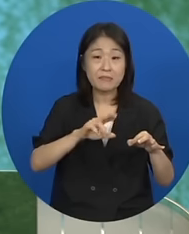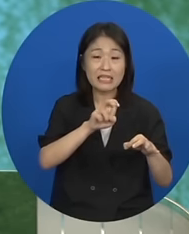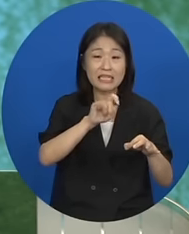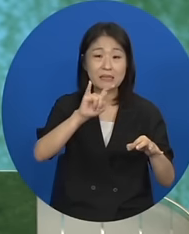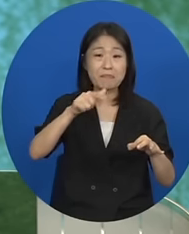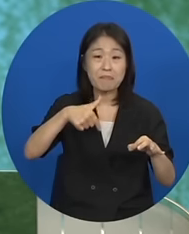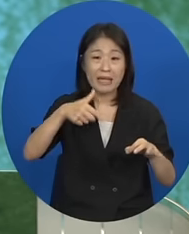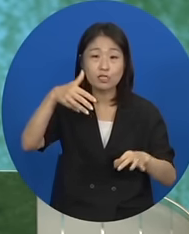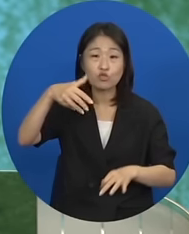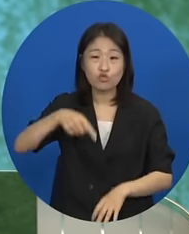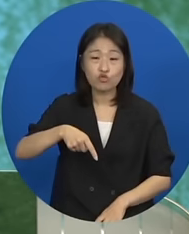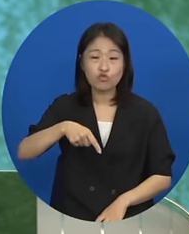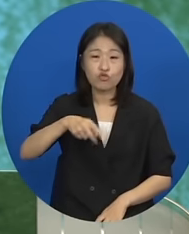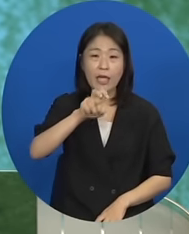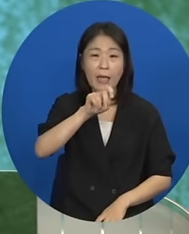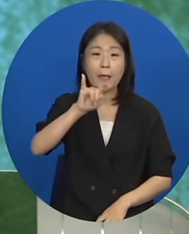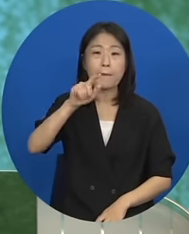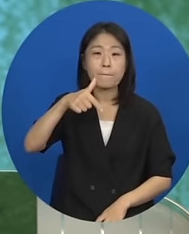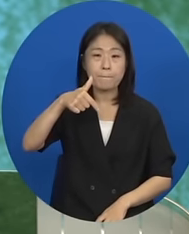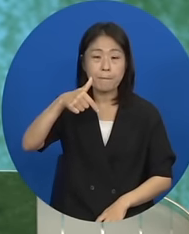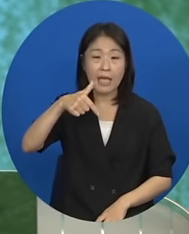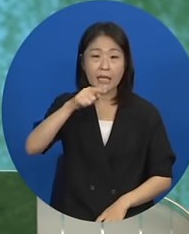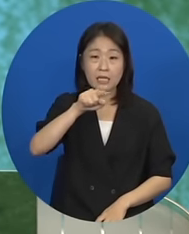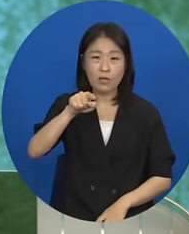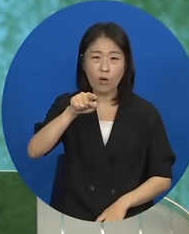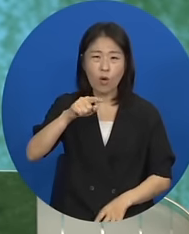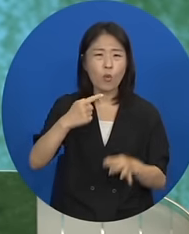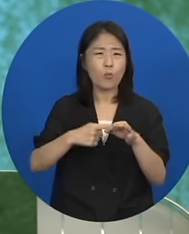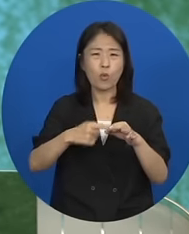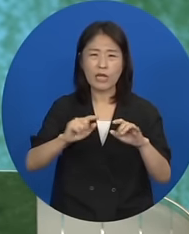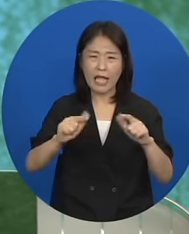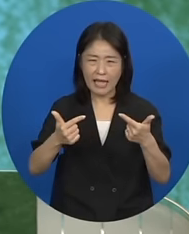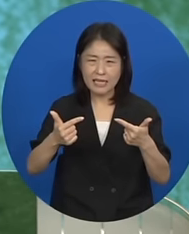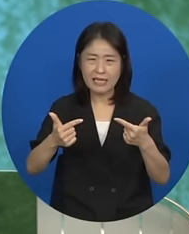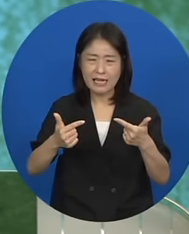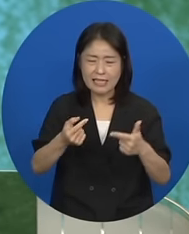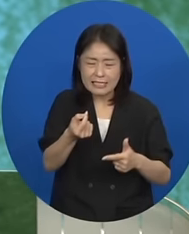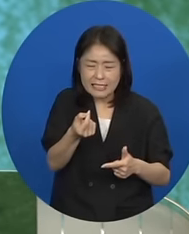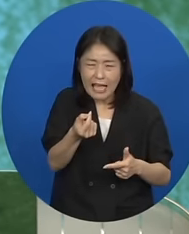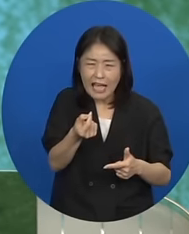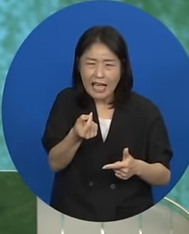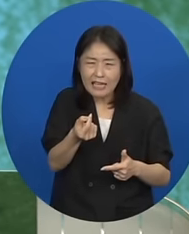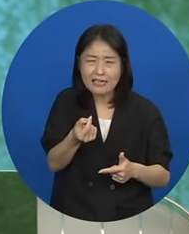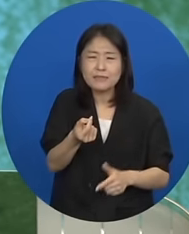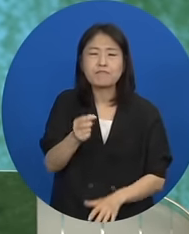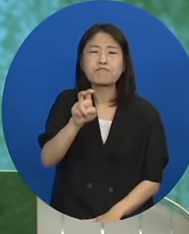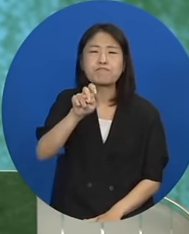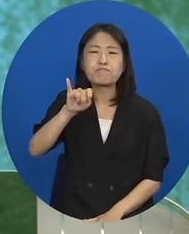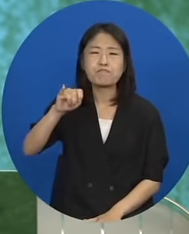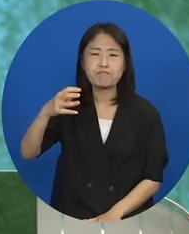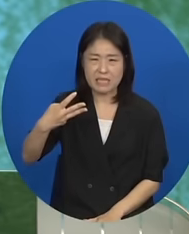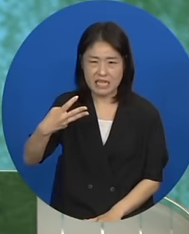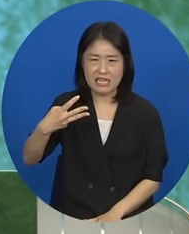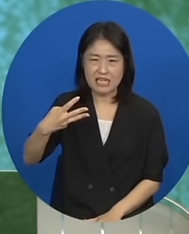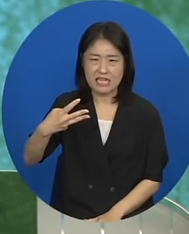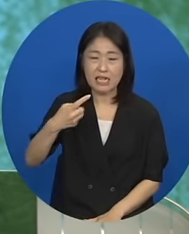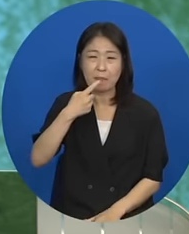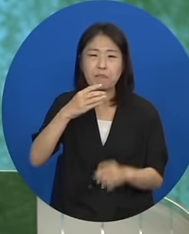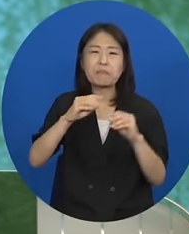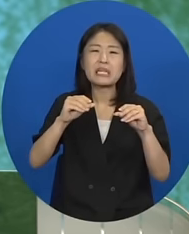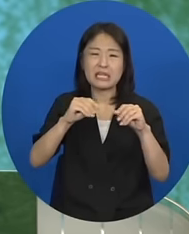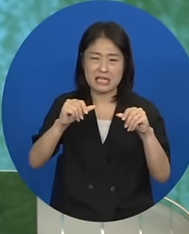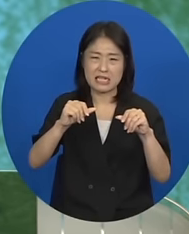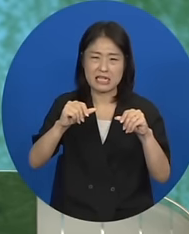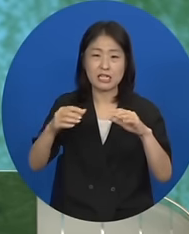있겠지만 엄밀히 말하면이 보리가 아니고 어 소이라 하는 미입니다 밀수를 말하는 거야이 밀수의